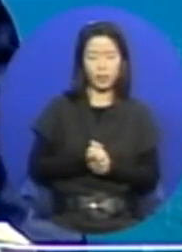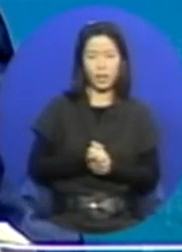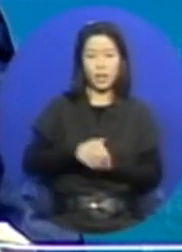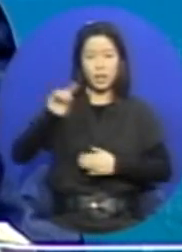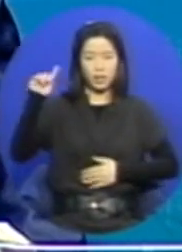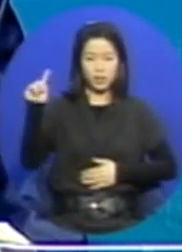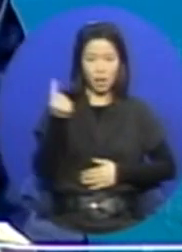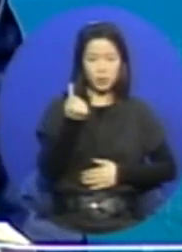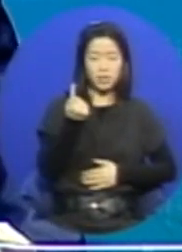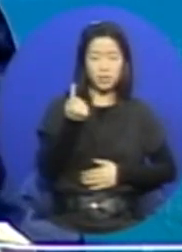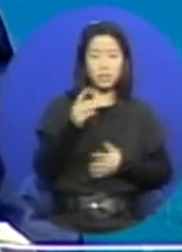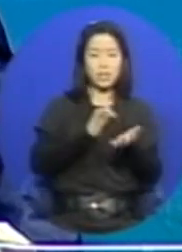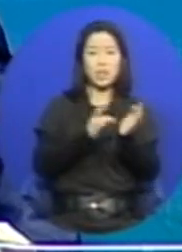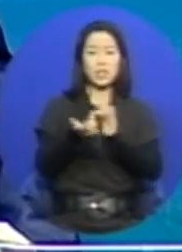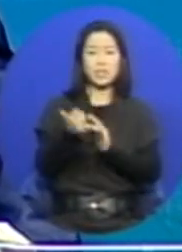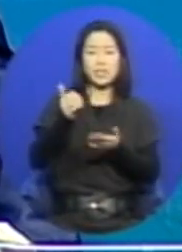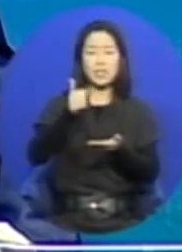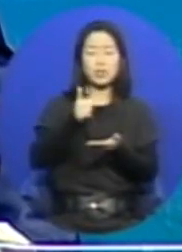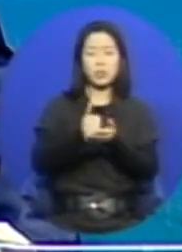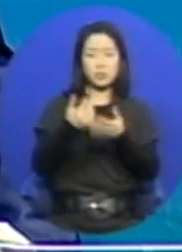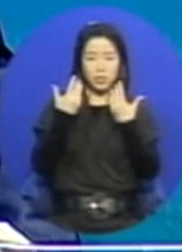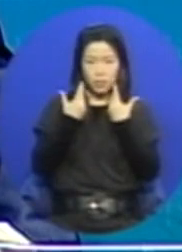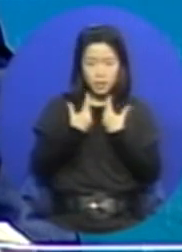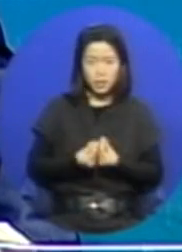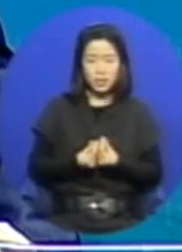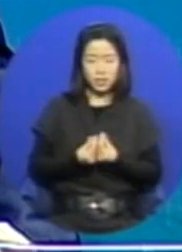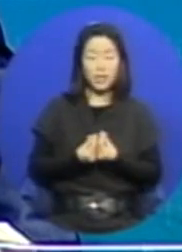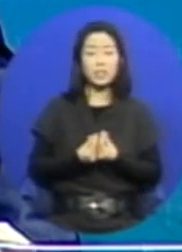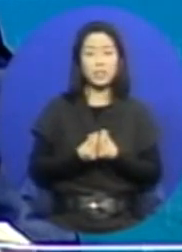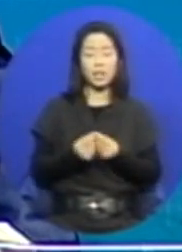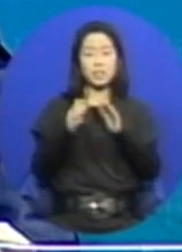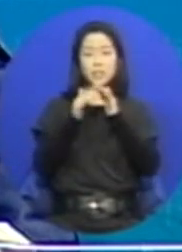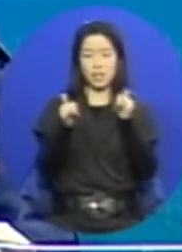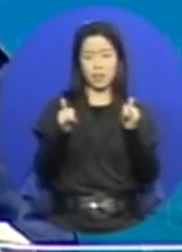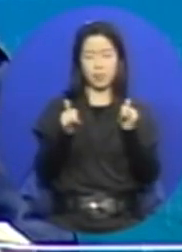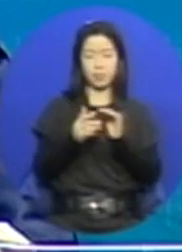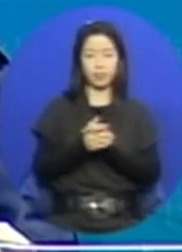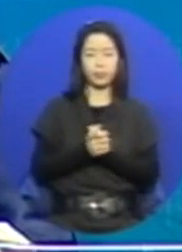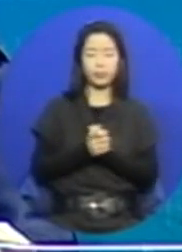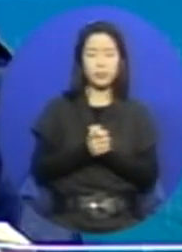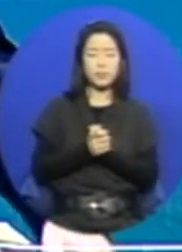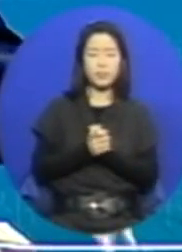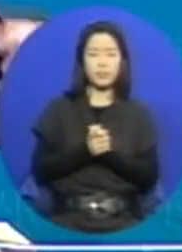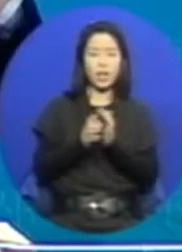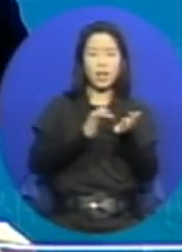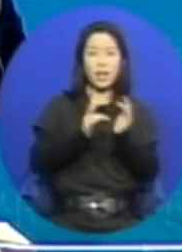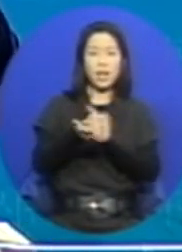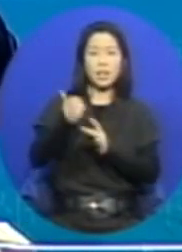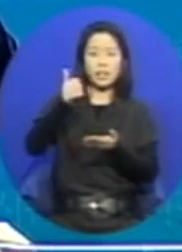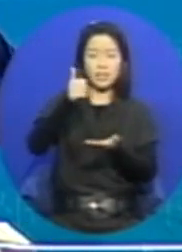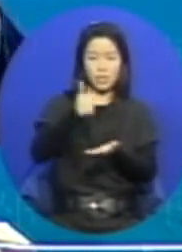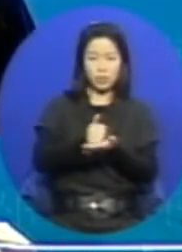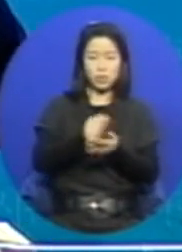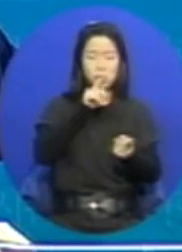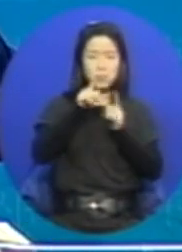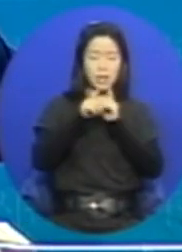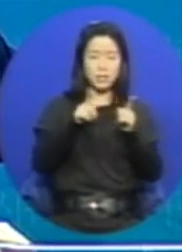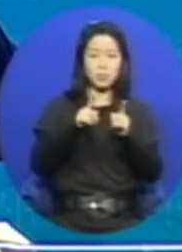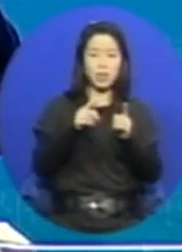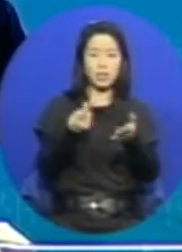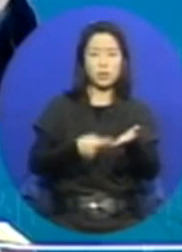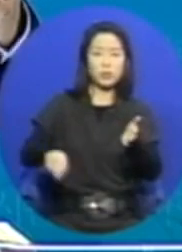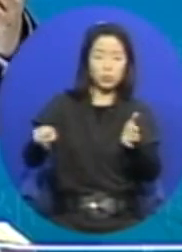다윗은 예수님을 상징하는, 예표하는 사람일 뿐입니다. 예수님을 말씀하려고